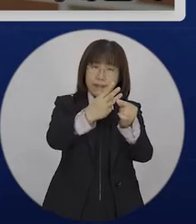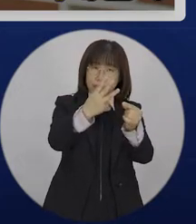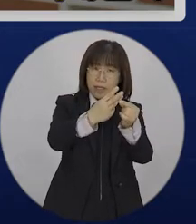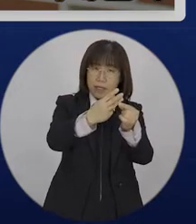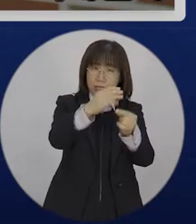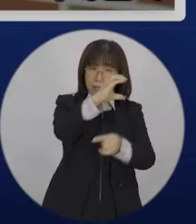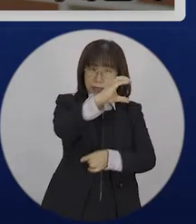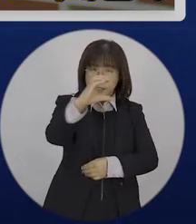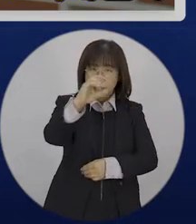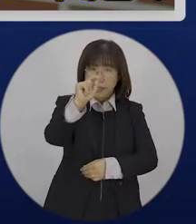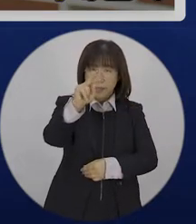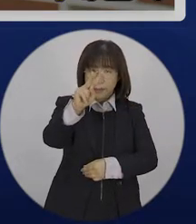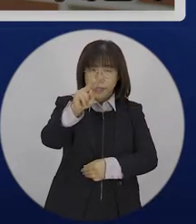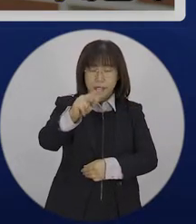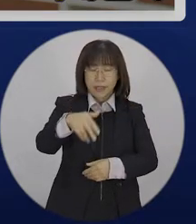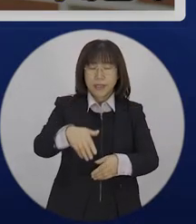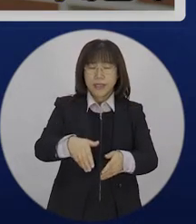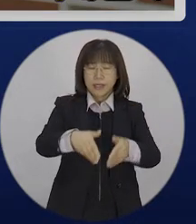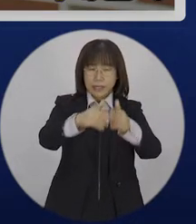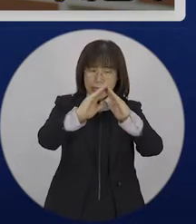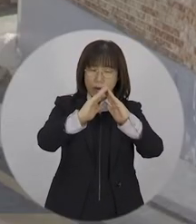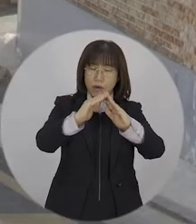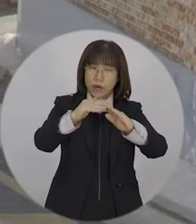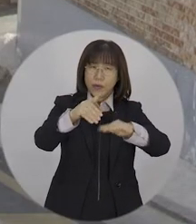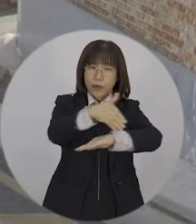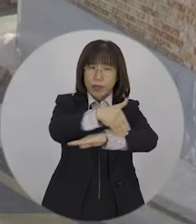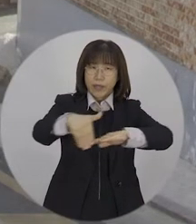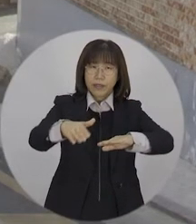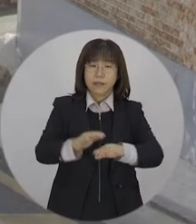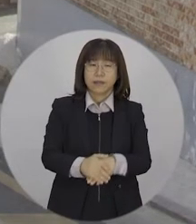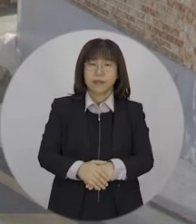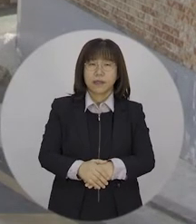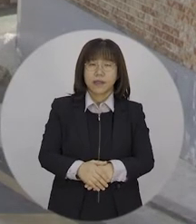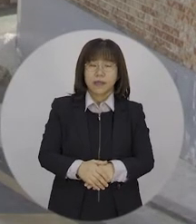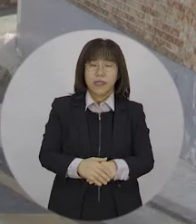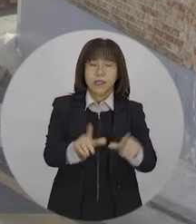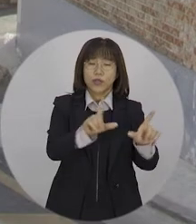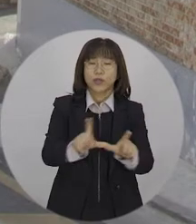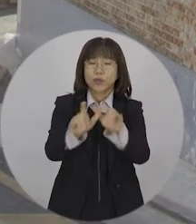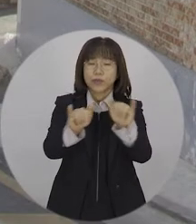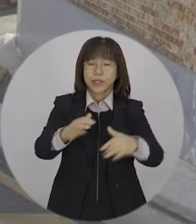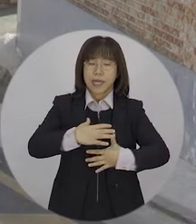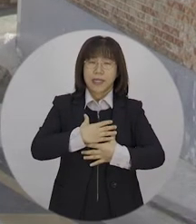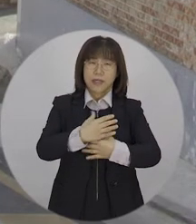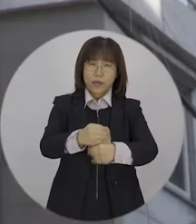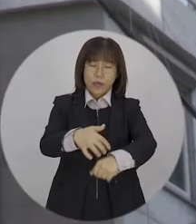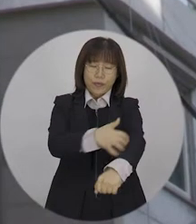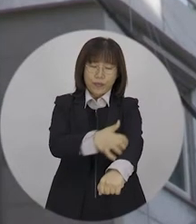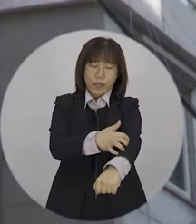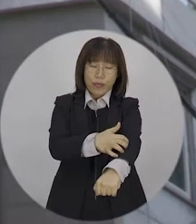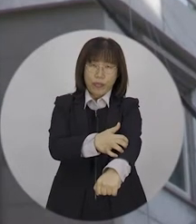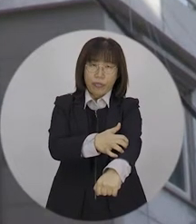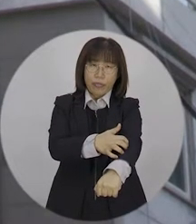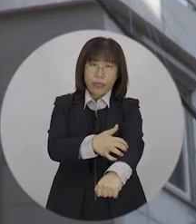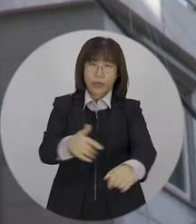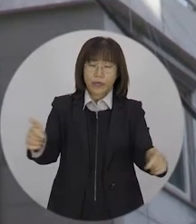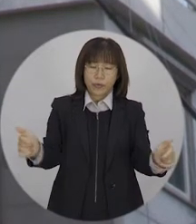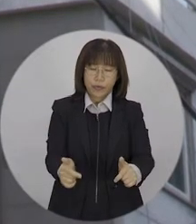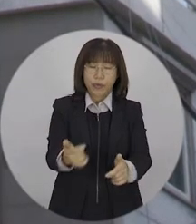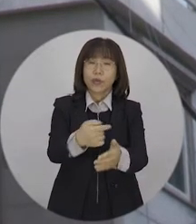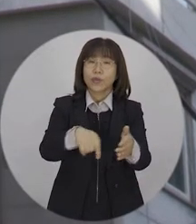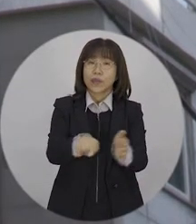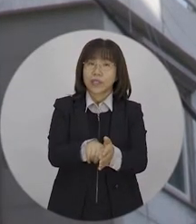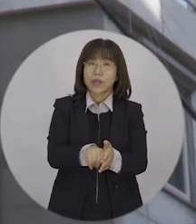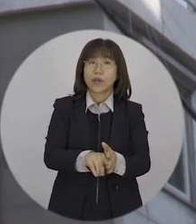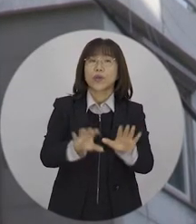cctv 시스템 구축에 나섭니다 군은 주민 안전 만 강화 및 불편을 해소하고자 이번에 고